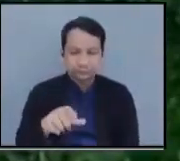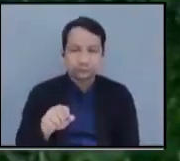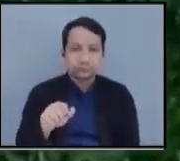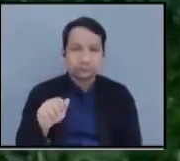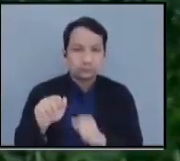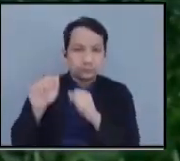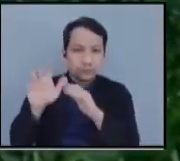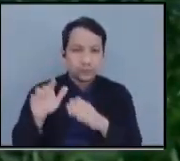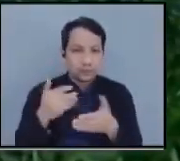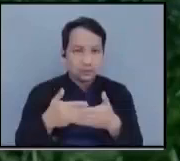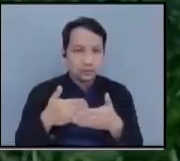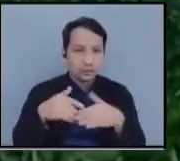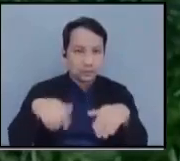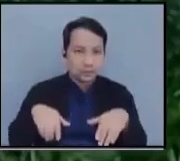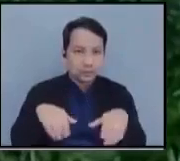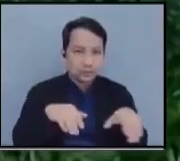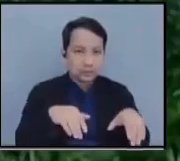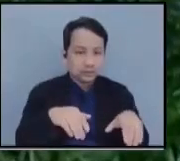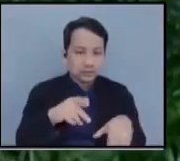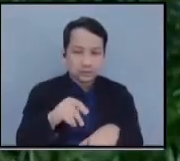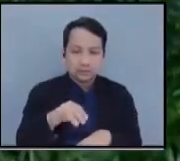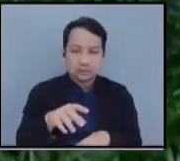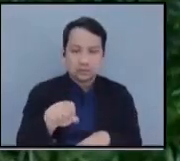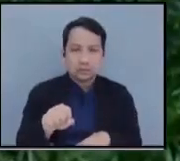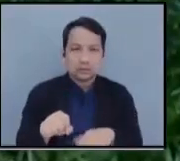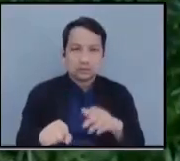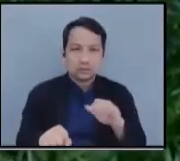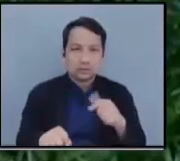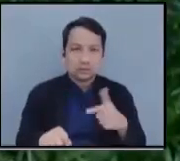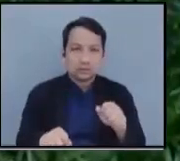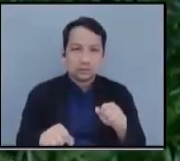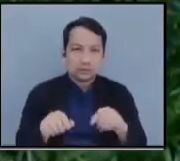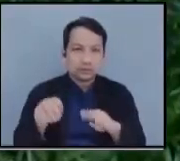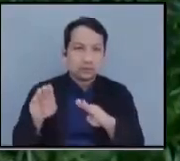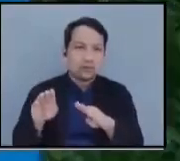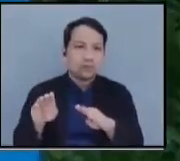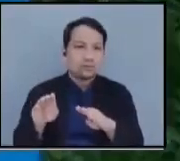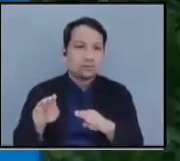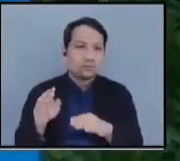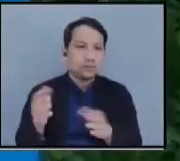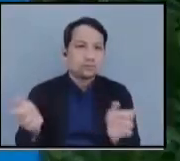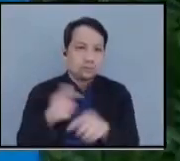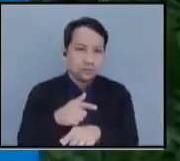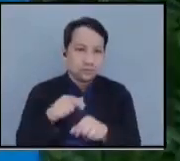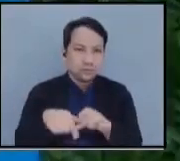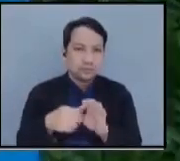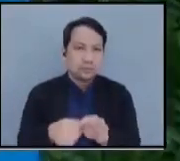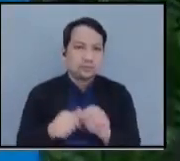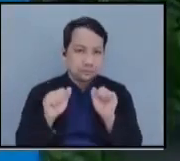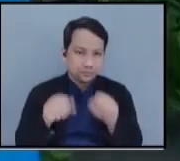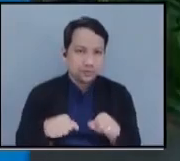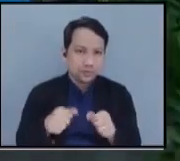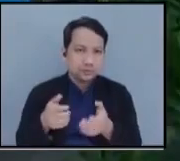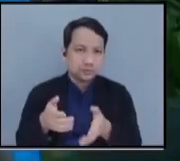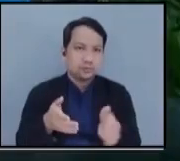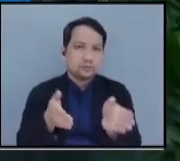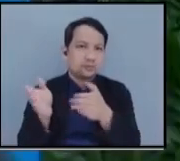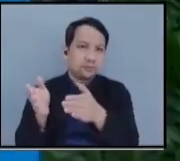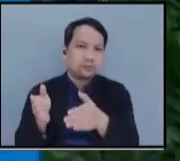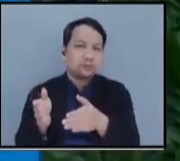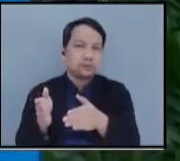na ng mga bayan ng Teresa at Angono papuntang Marcos highway at vice versa Pwede kayong dumaan sa kalsada ng